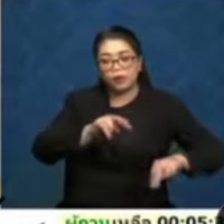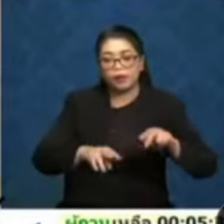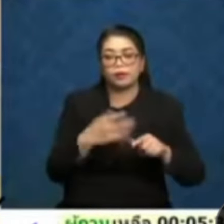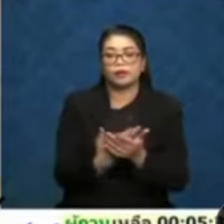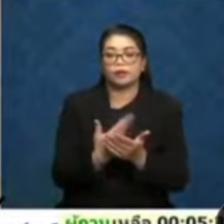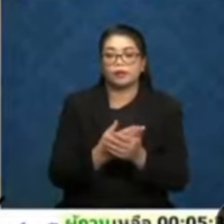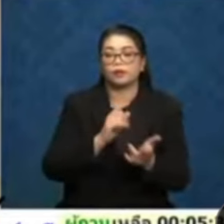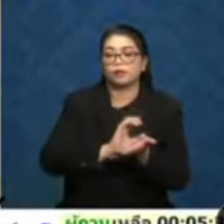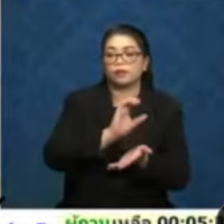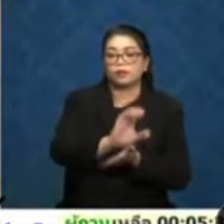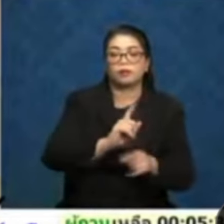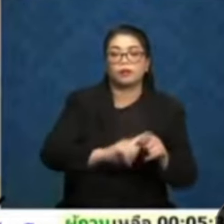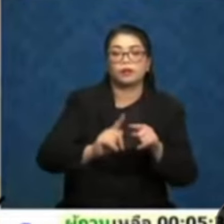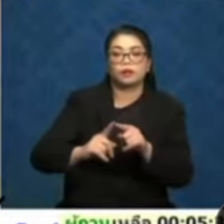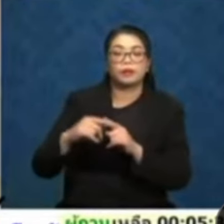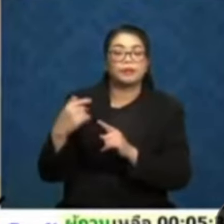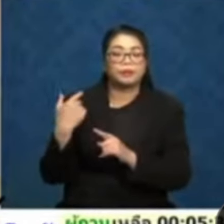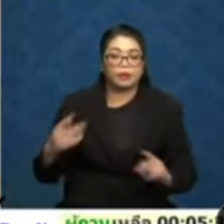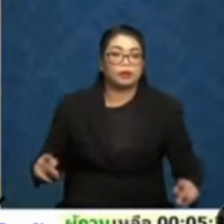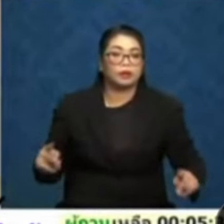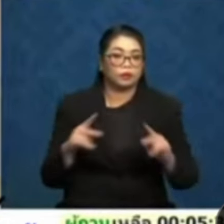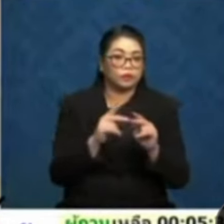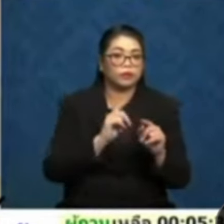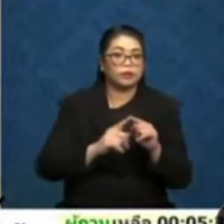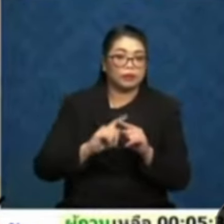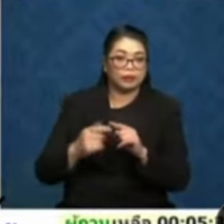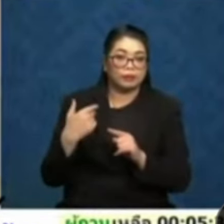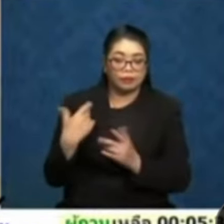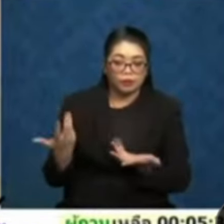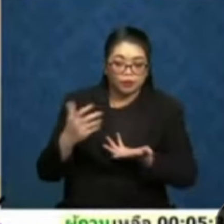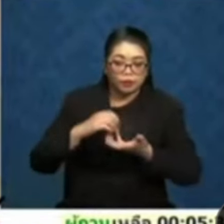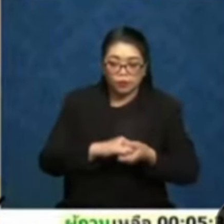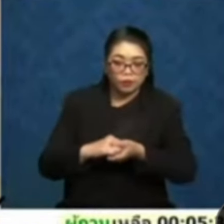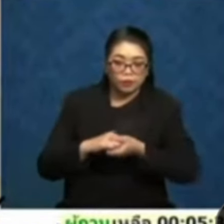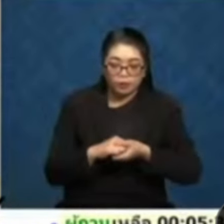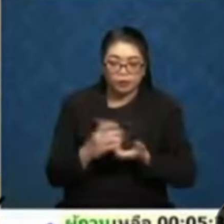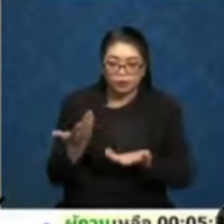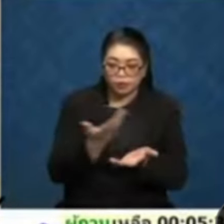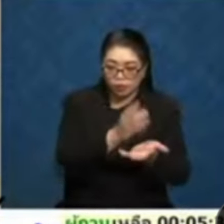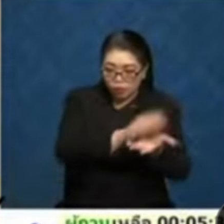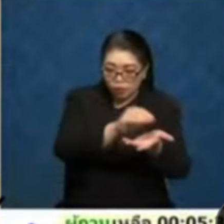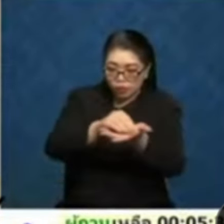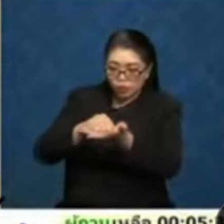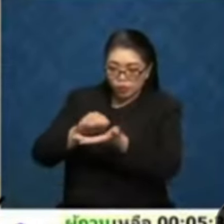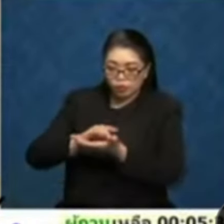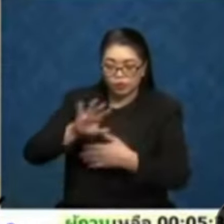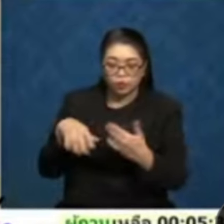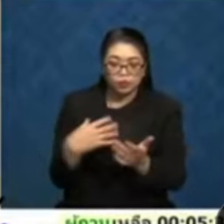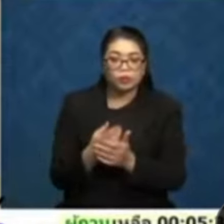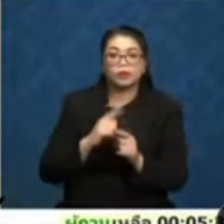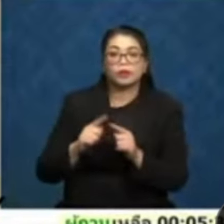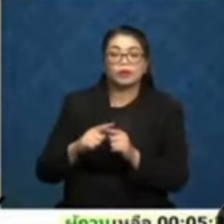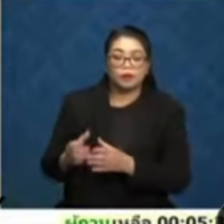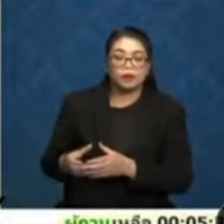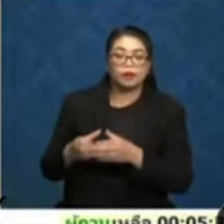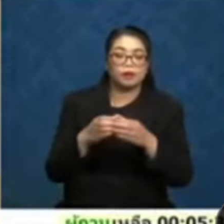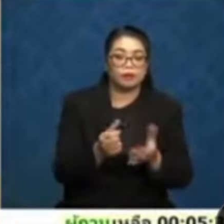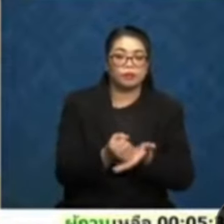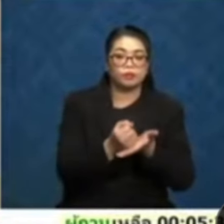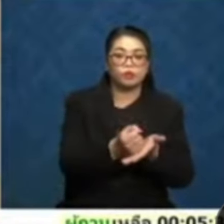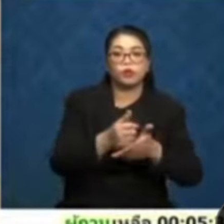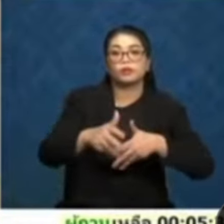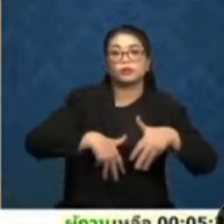การจากหลายๆกระทรวงนะคะที่ดิฉันคิดว่าเราอาจจะสามารถหาข้อมูลเพิ่มเติมหลังจากที่การกระทู้ถามสดใน